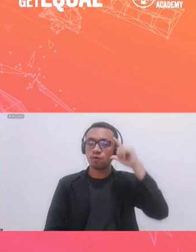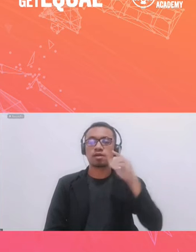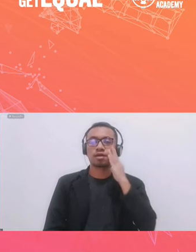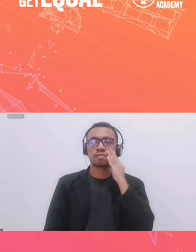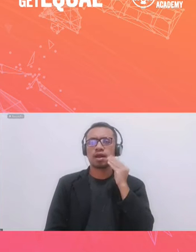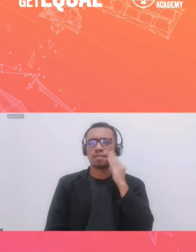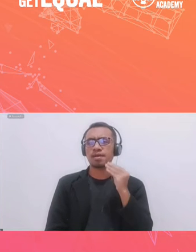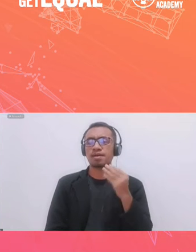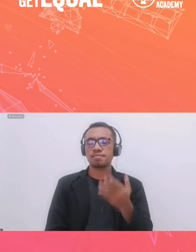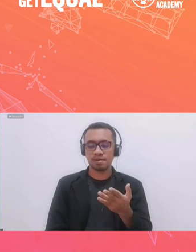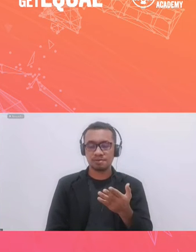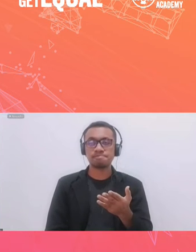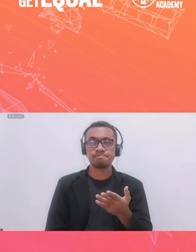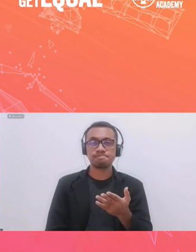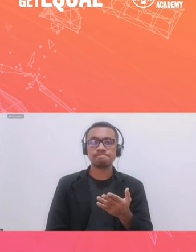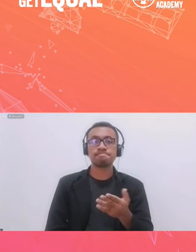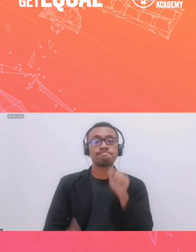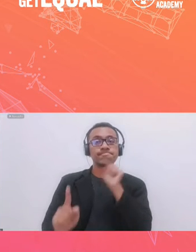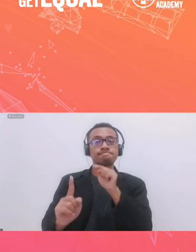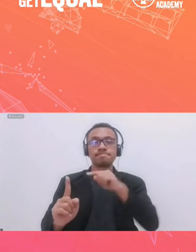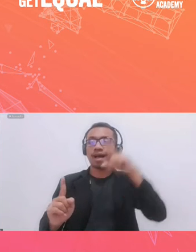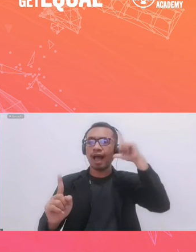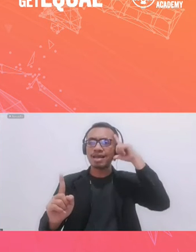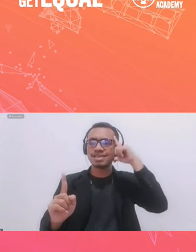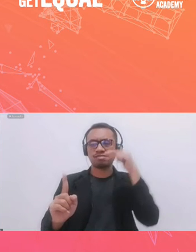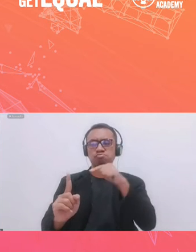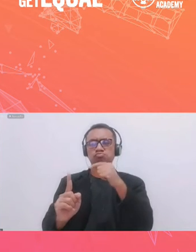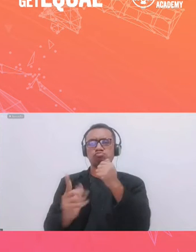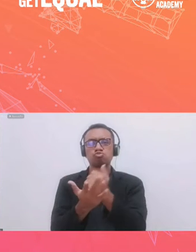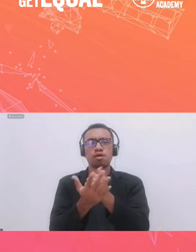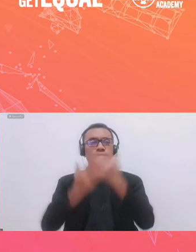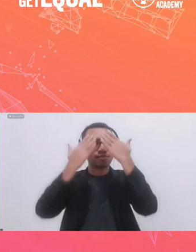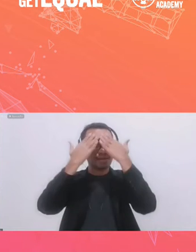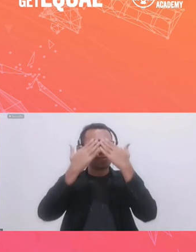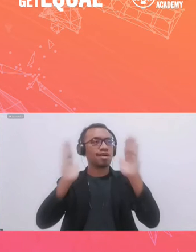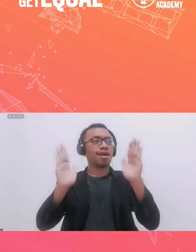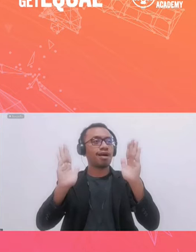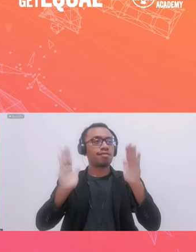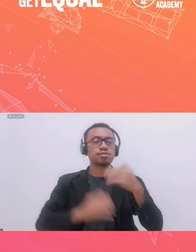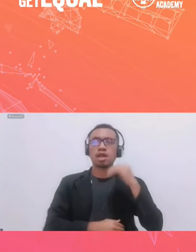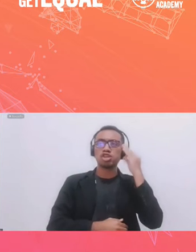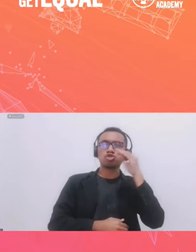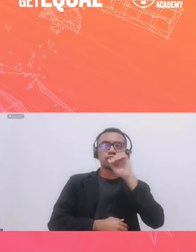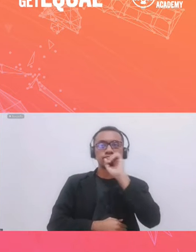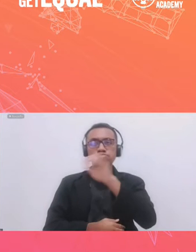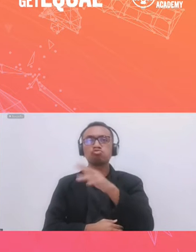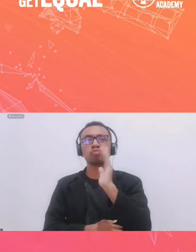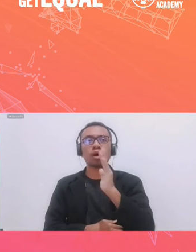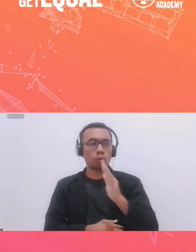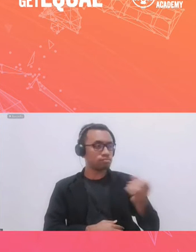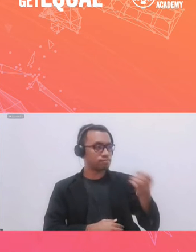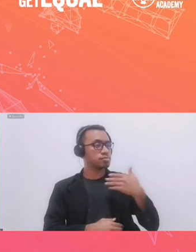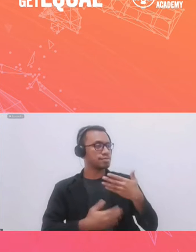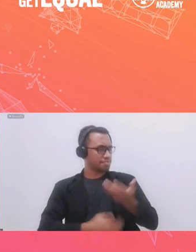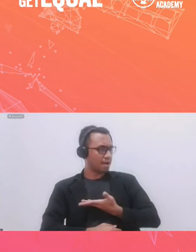bahwa Kak Angki cukup terbuka dan cukup menerima tentang isu yang saya sampaikan kemarin, yaitu